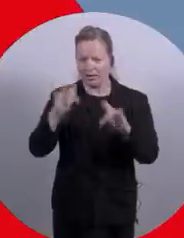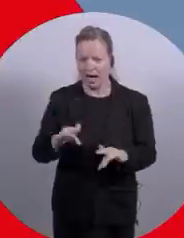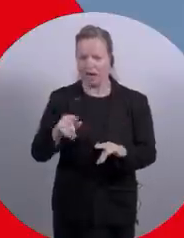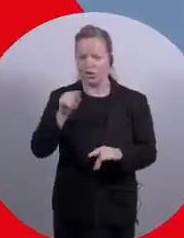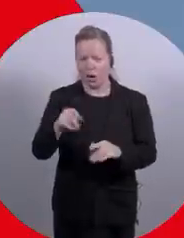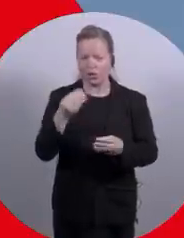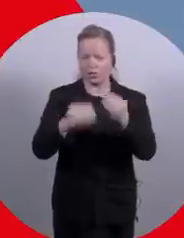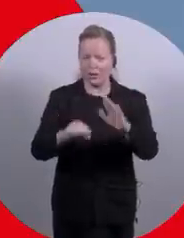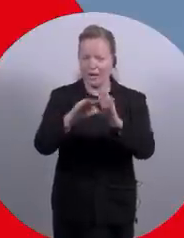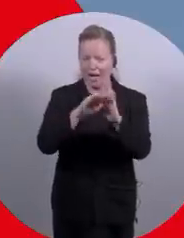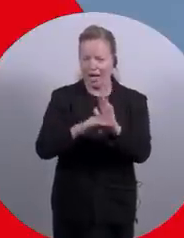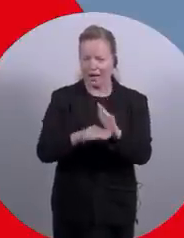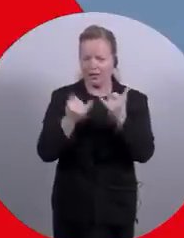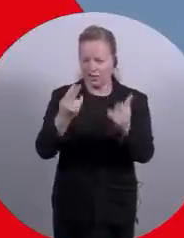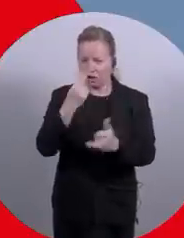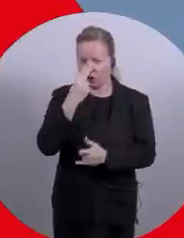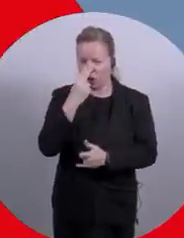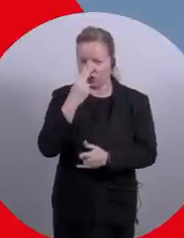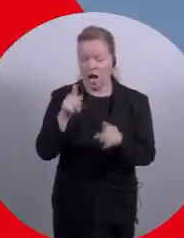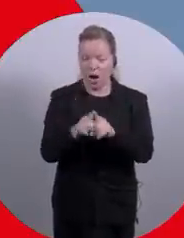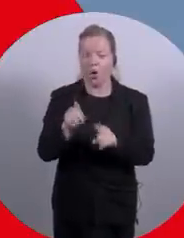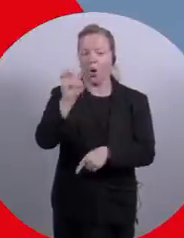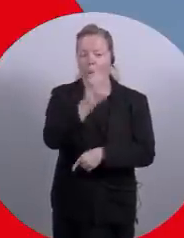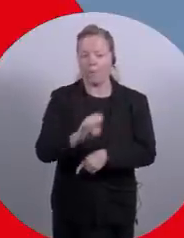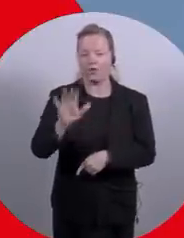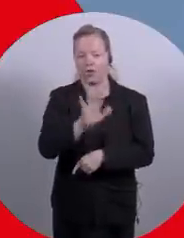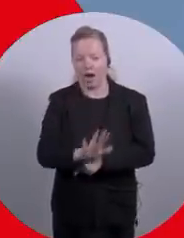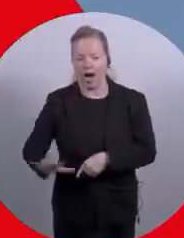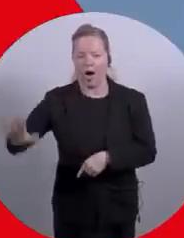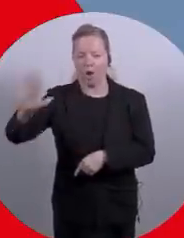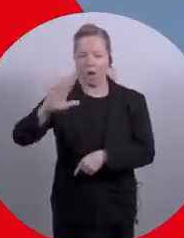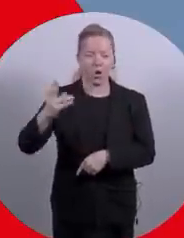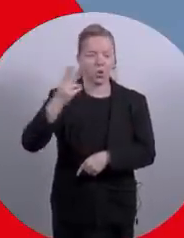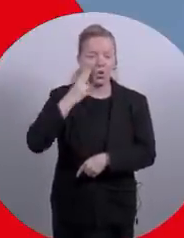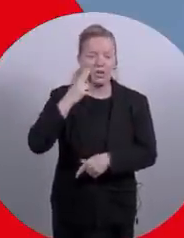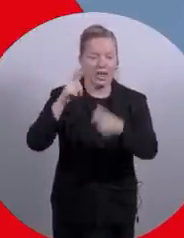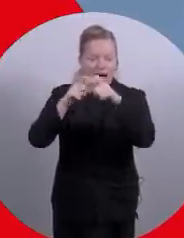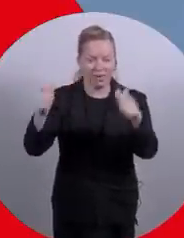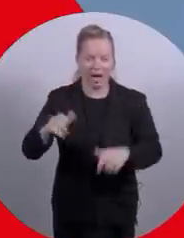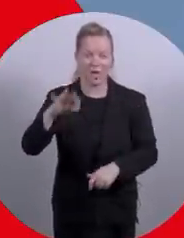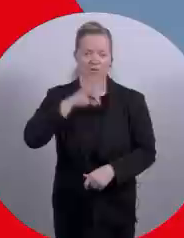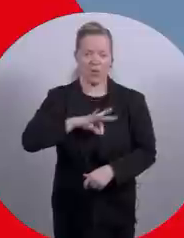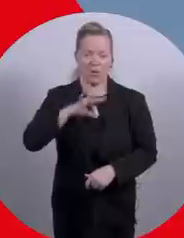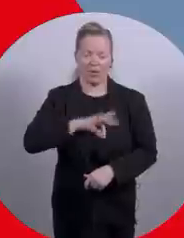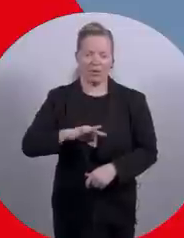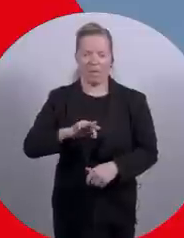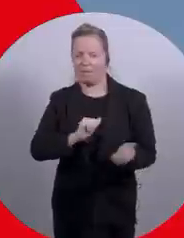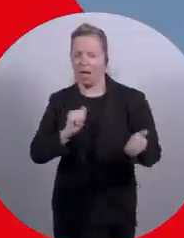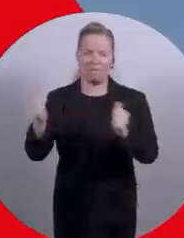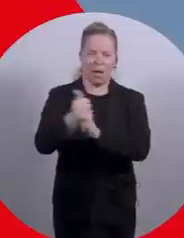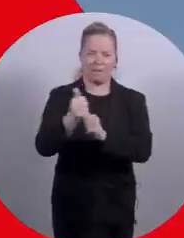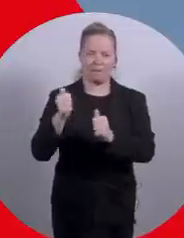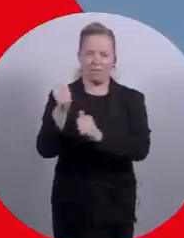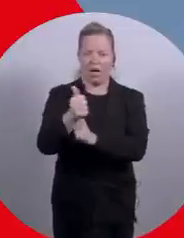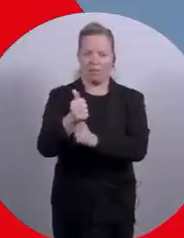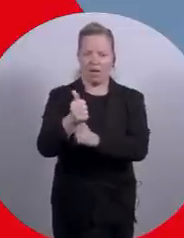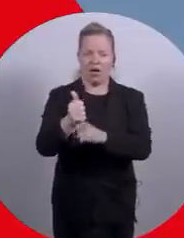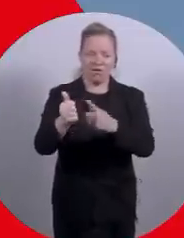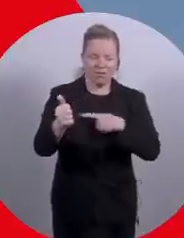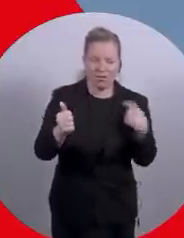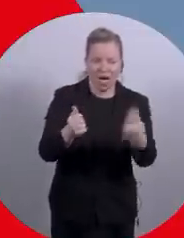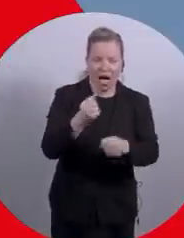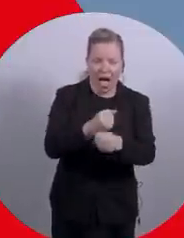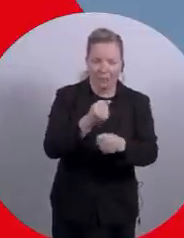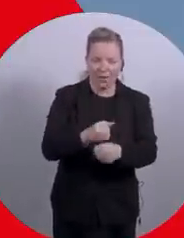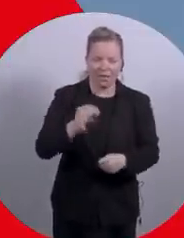die Spielregeln eigentlich so sind da in dem europäischen Raum das nur immer die Konzerne und die Profite im hängen längeren Hebel sitzen und wir ArbeiterInnen